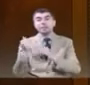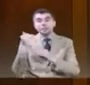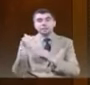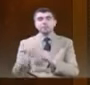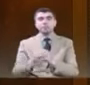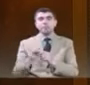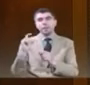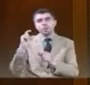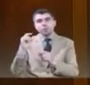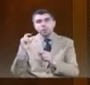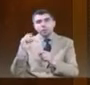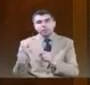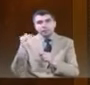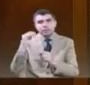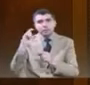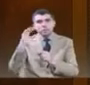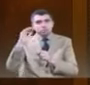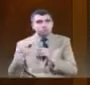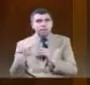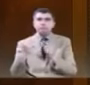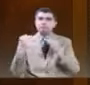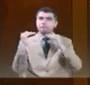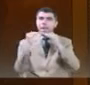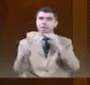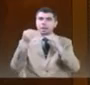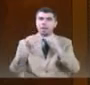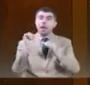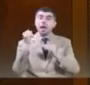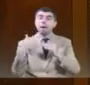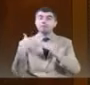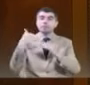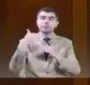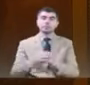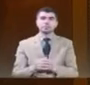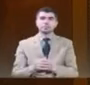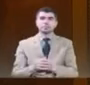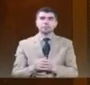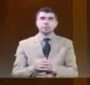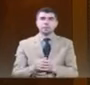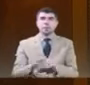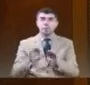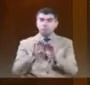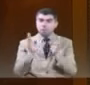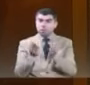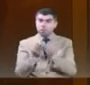غيزيد واحد شوية ولا غادي ينقص واحد شوية على حساب العدد ديال المسائل الدوز. وحتى